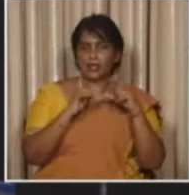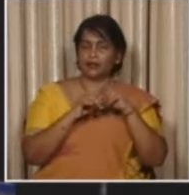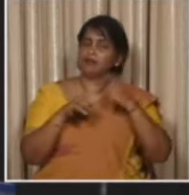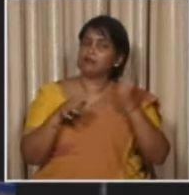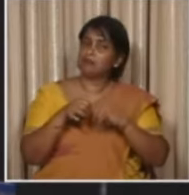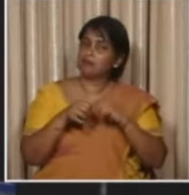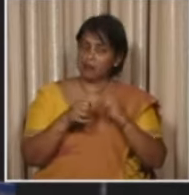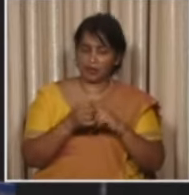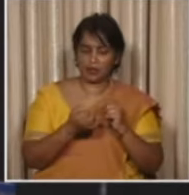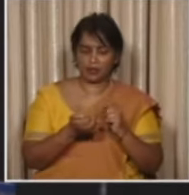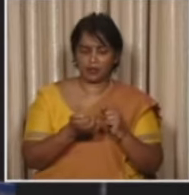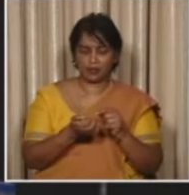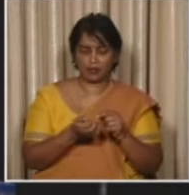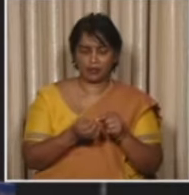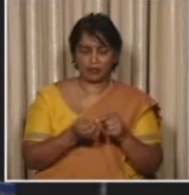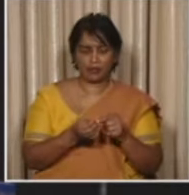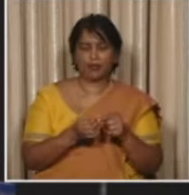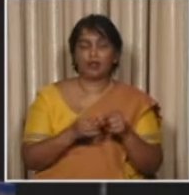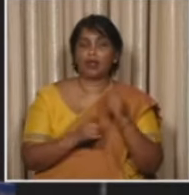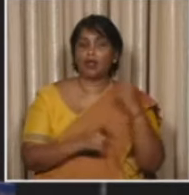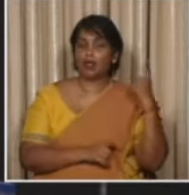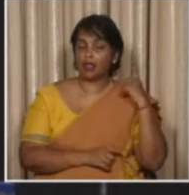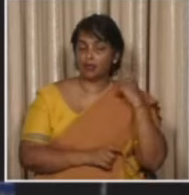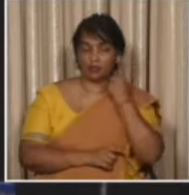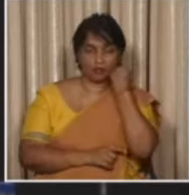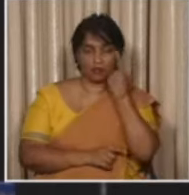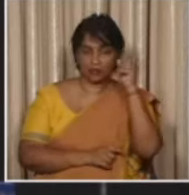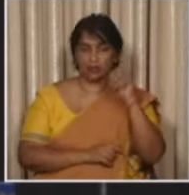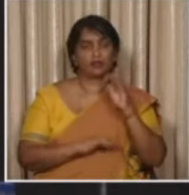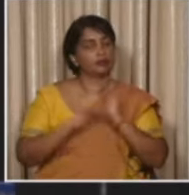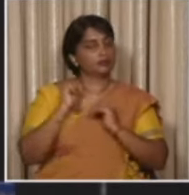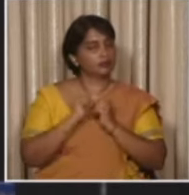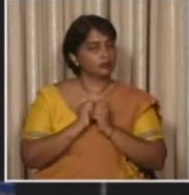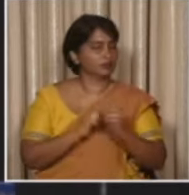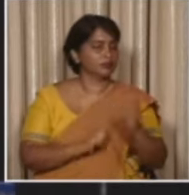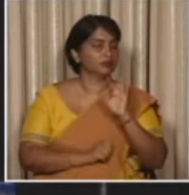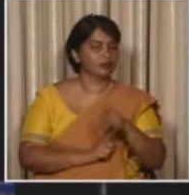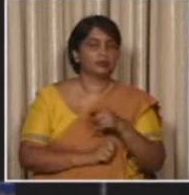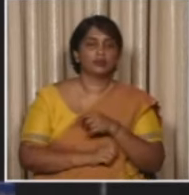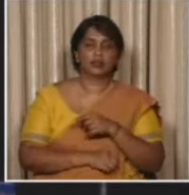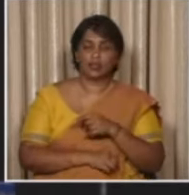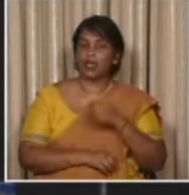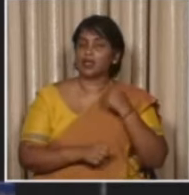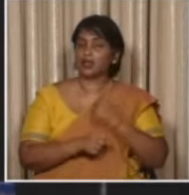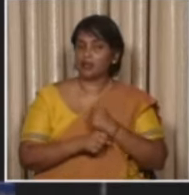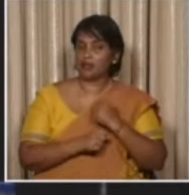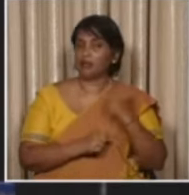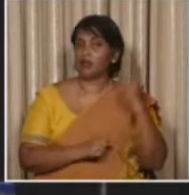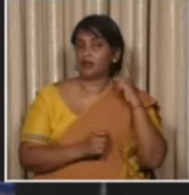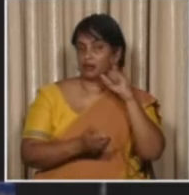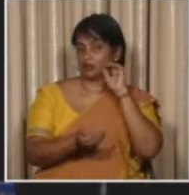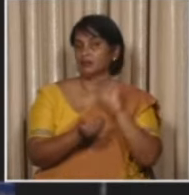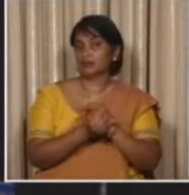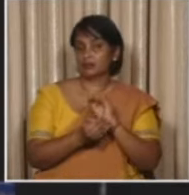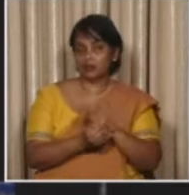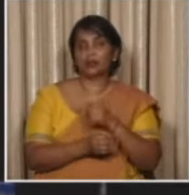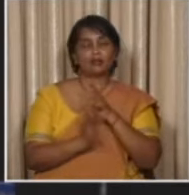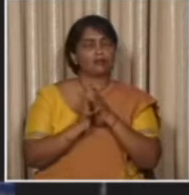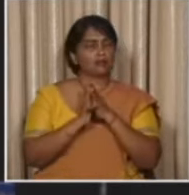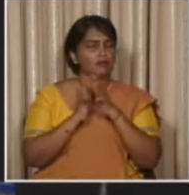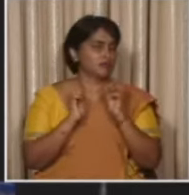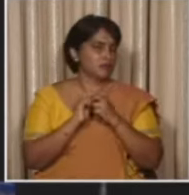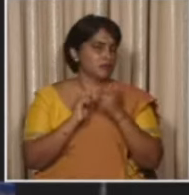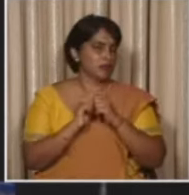එතකොට හමුදා බුද්ධ්‍යංශයේ ක්‍රියාන්විතයක් කියලා රාජ්‍ය ආරක්ෂාවට මේක බලපානවා